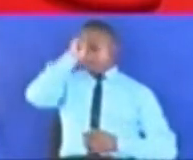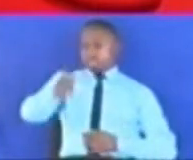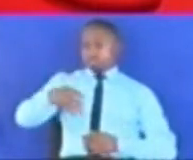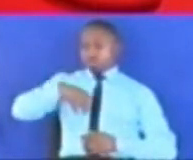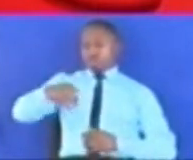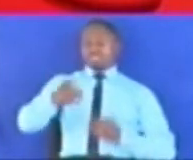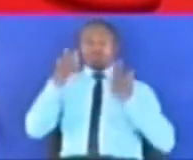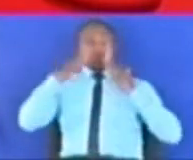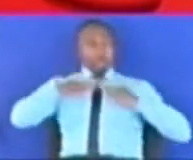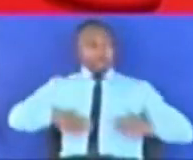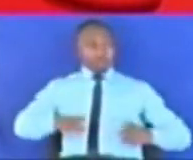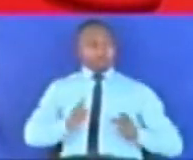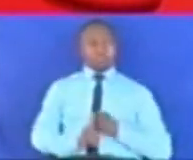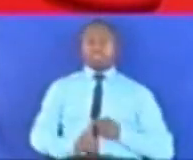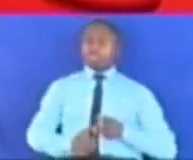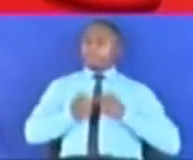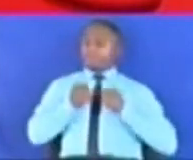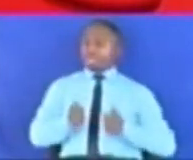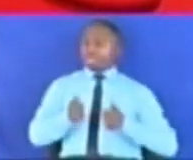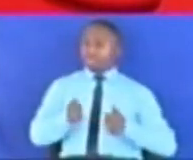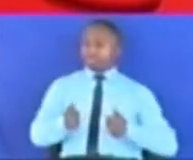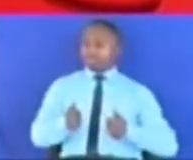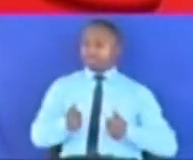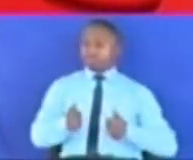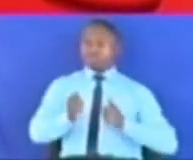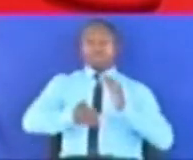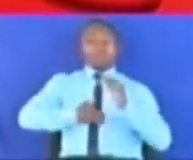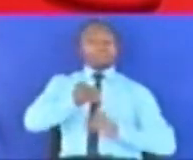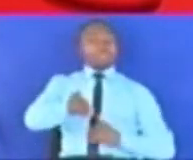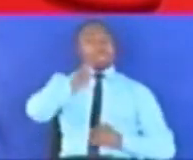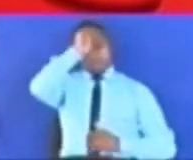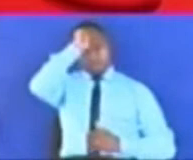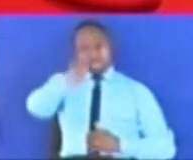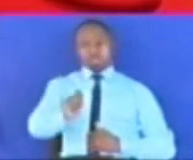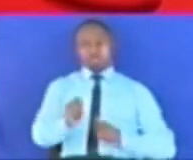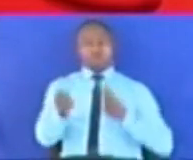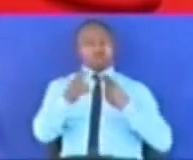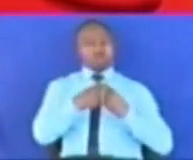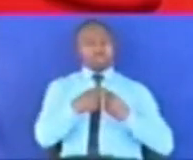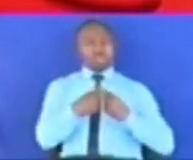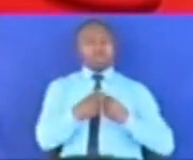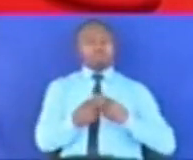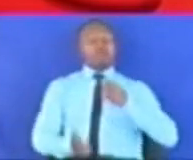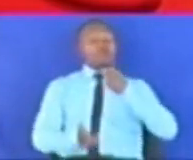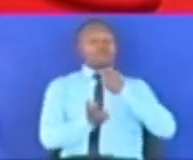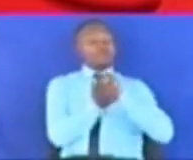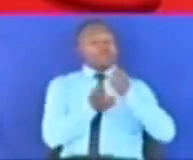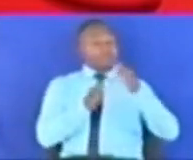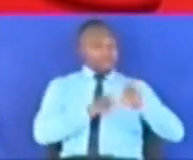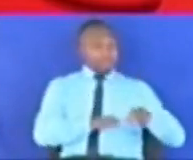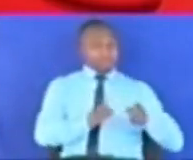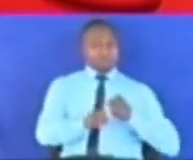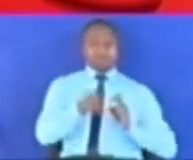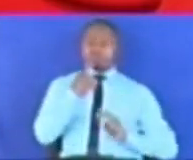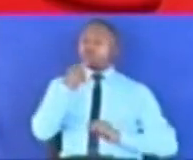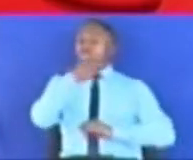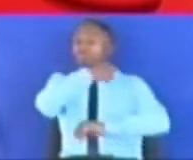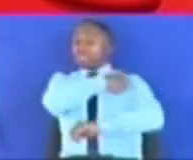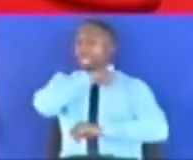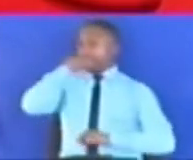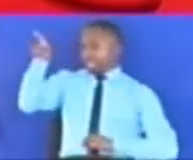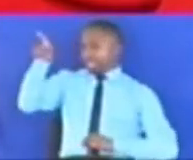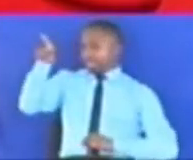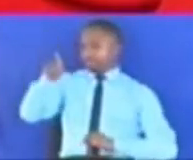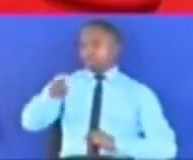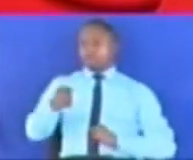wa afya aliahidi mbele ya mheshimiwa hayati Dr. John Pombe Magufuli kwamba hospitali ile